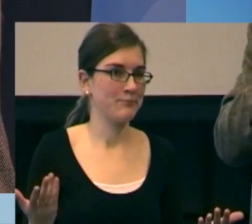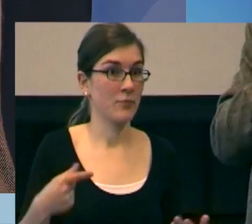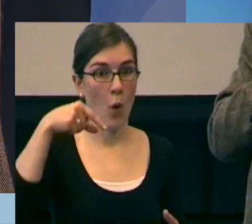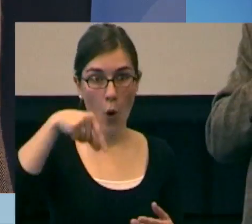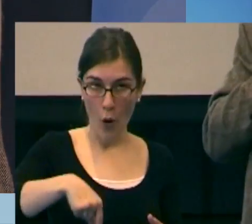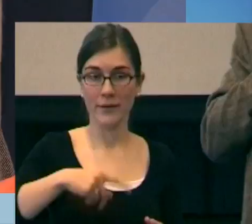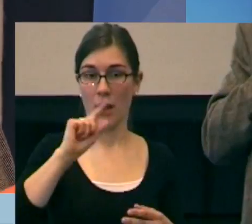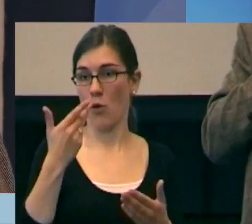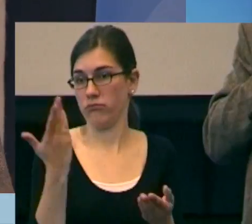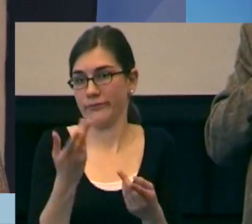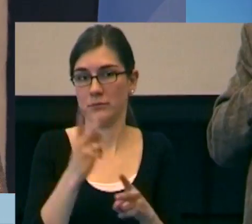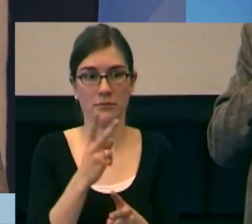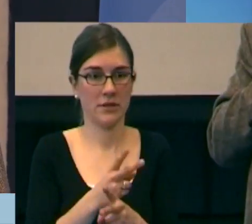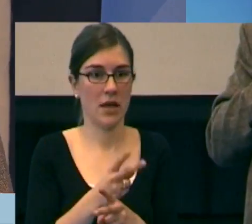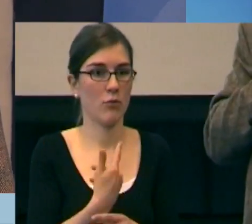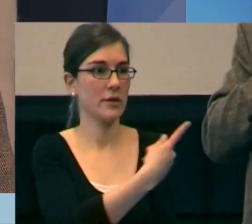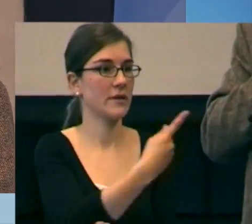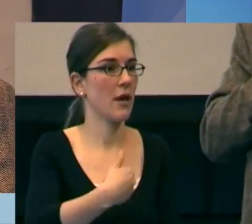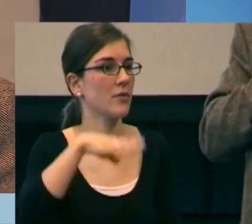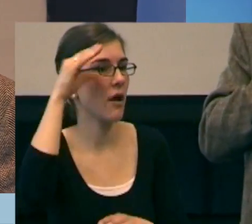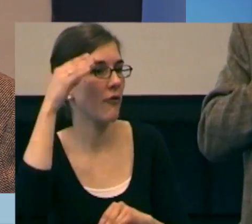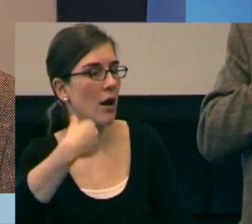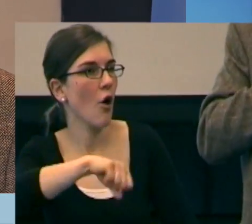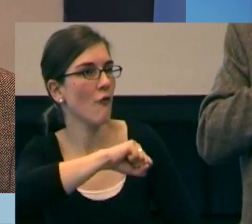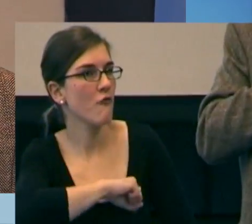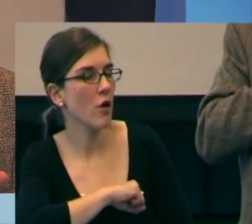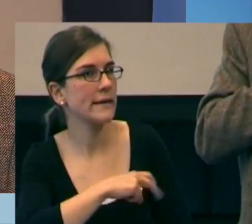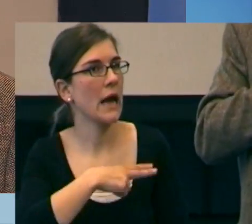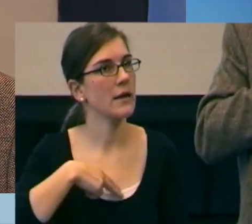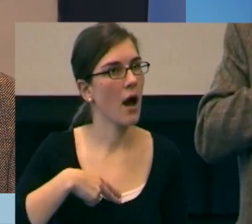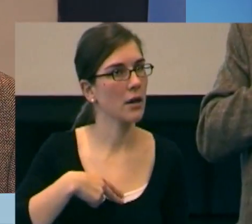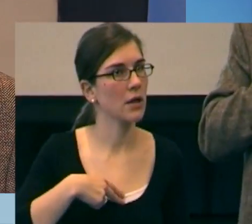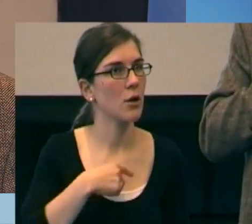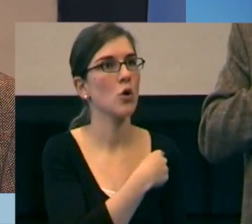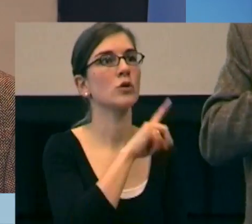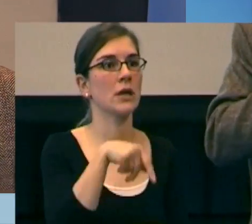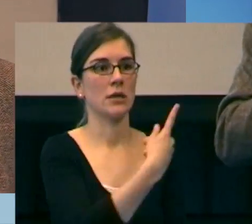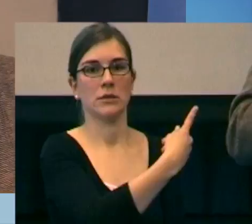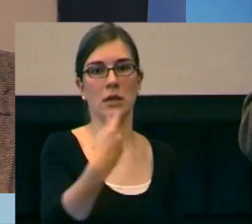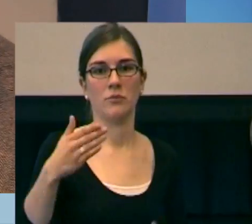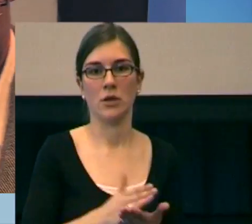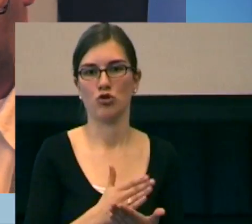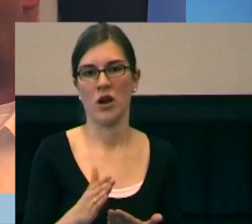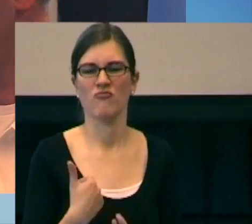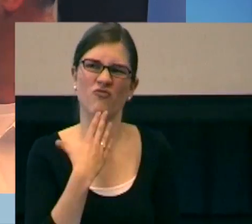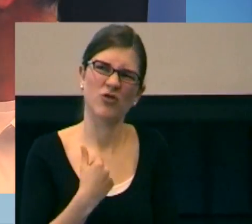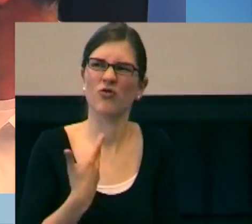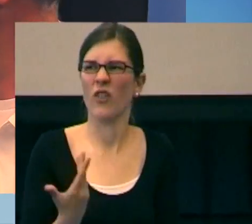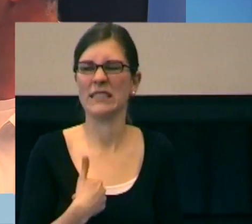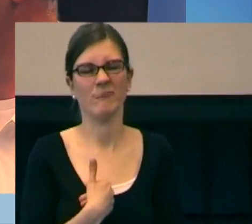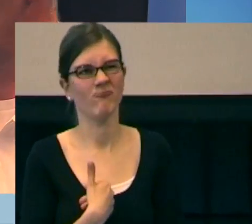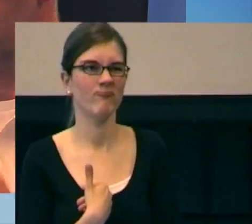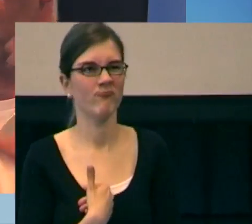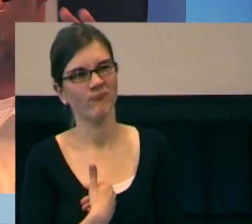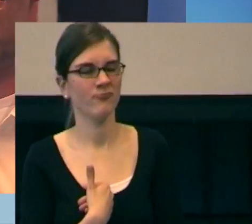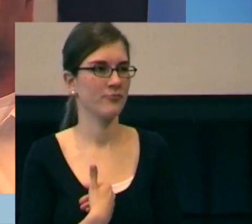sie heute, sie erfahren die Vor- und die Nachteile und dann müssen sie entscheiden, was sie machen wollen. Ich habe ihnen nochmal